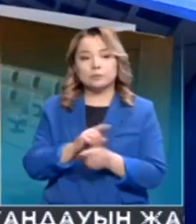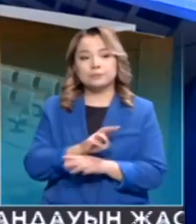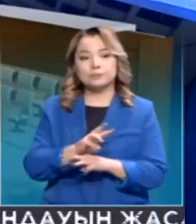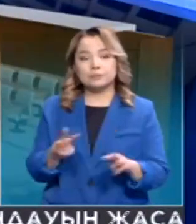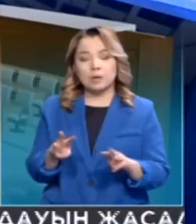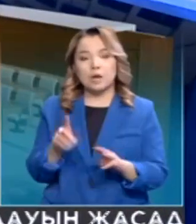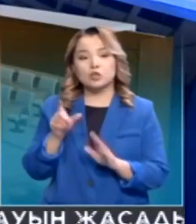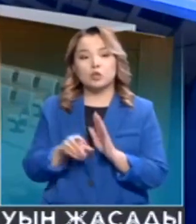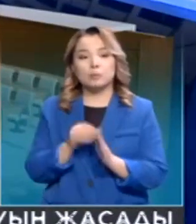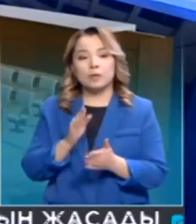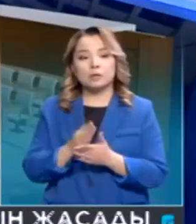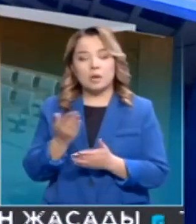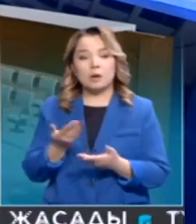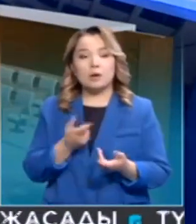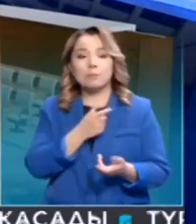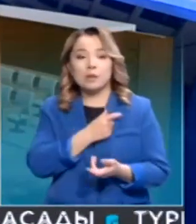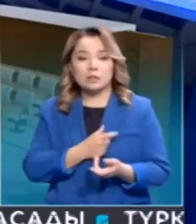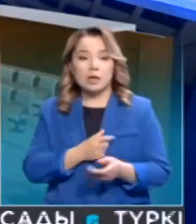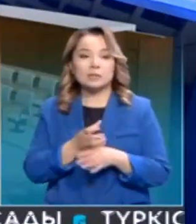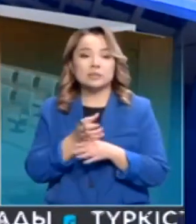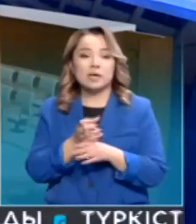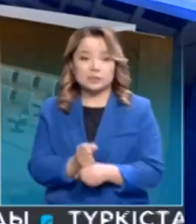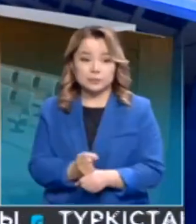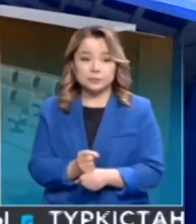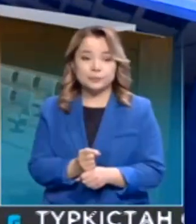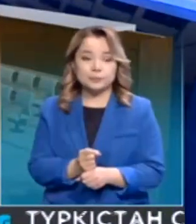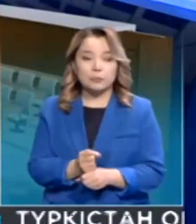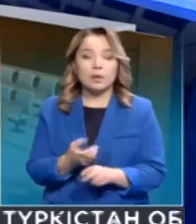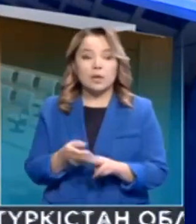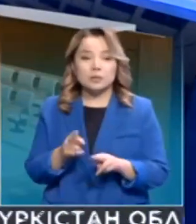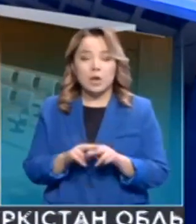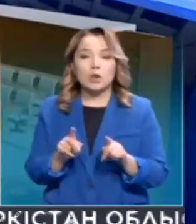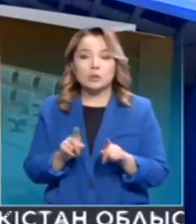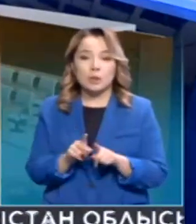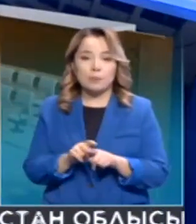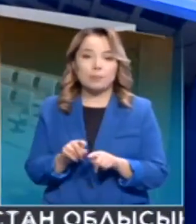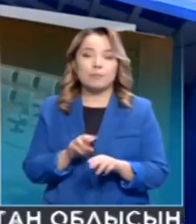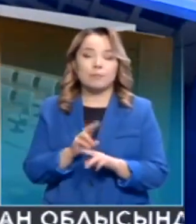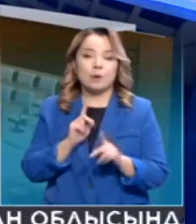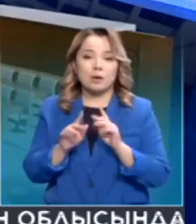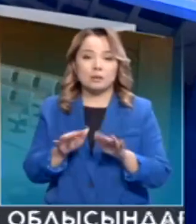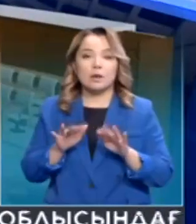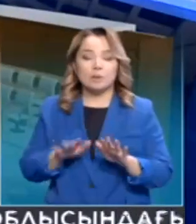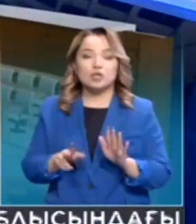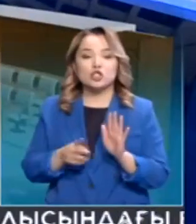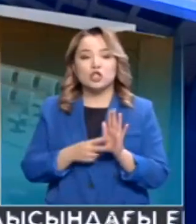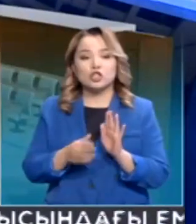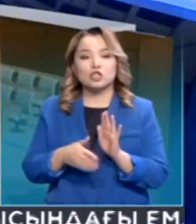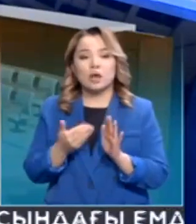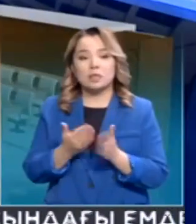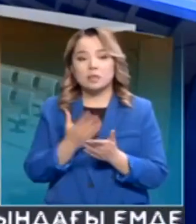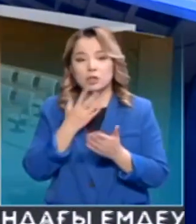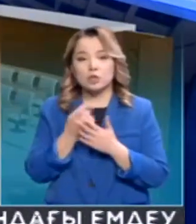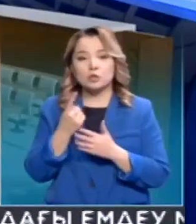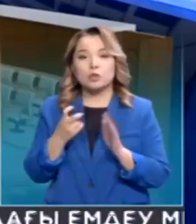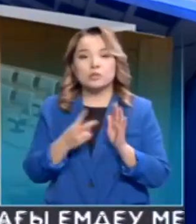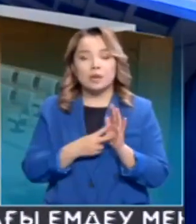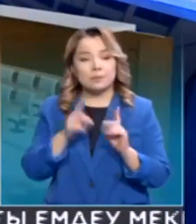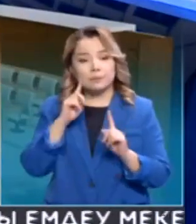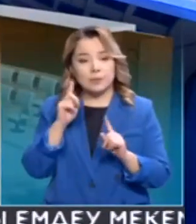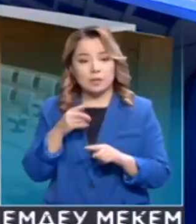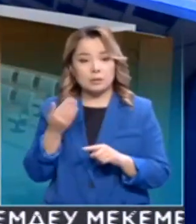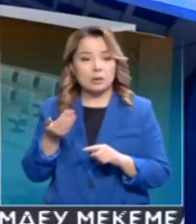мажилис депутаттарынын мандаты кыскарды. Буга дейин парламент мажилисинин 7-ші шақырылымында 107 депутат болганы